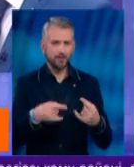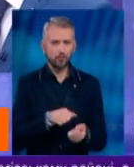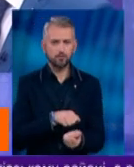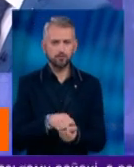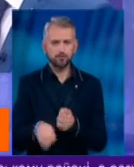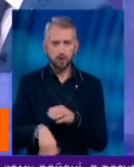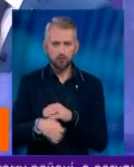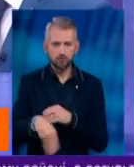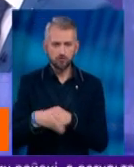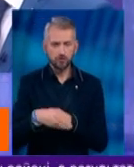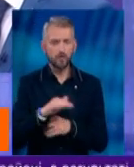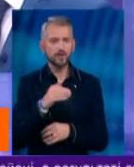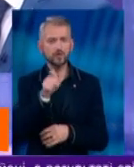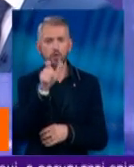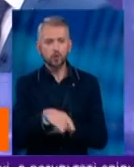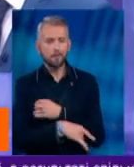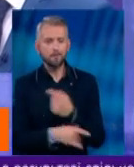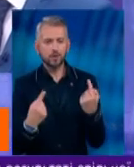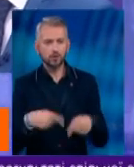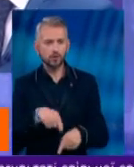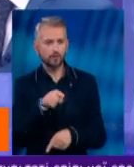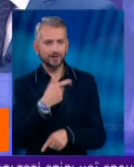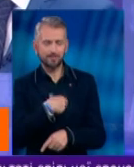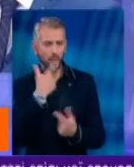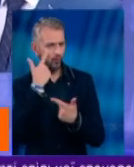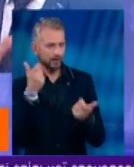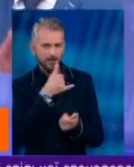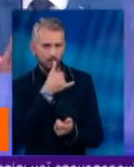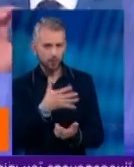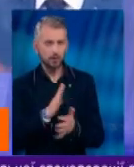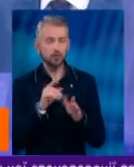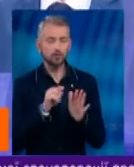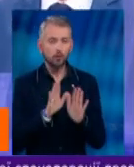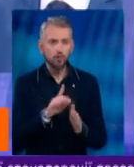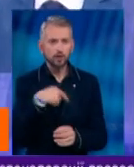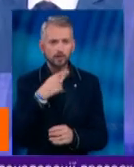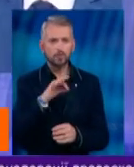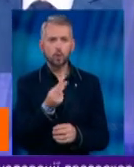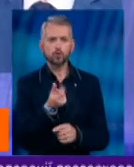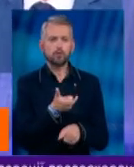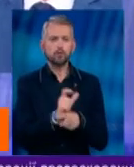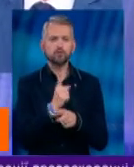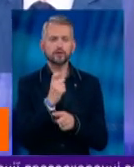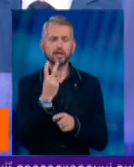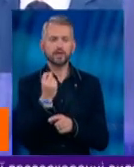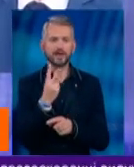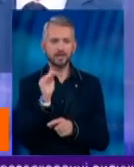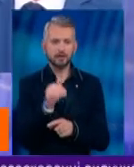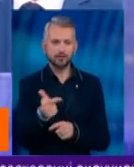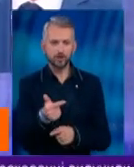машину, фізичною особою банкрутом ви себе оголосити не можете. Так, тільки мова йде про суми більше 112 тисяч гривень.